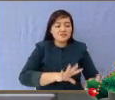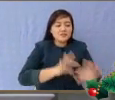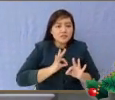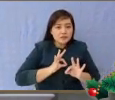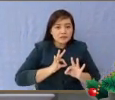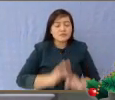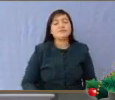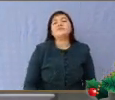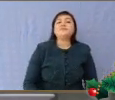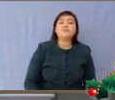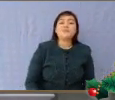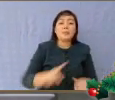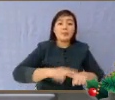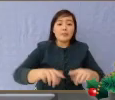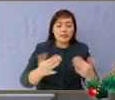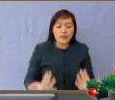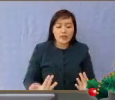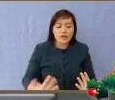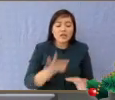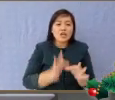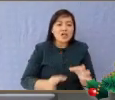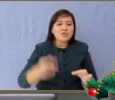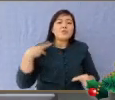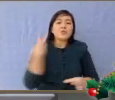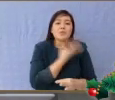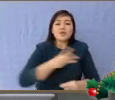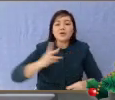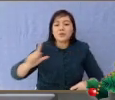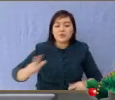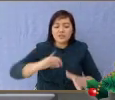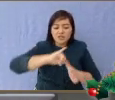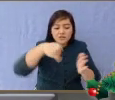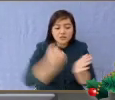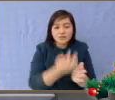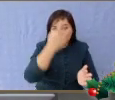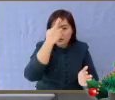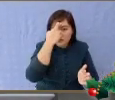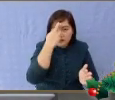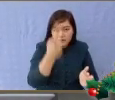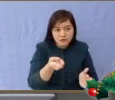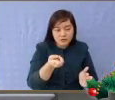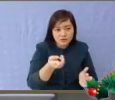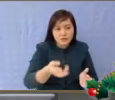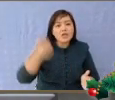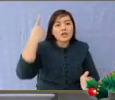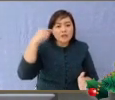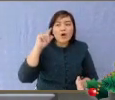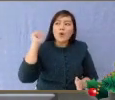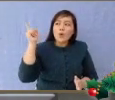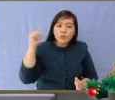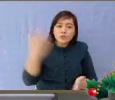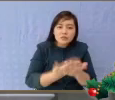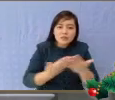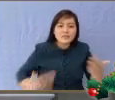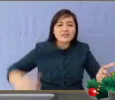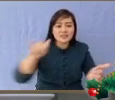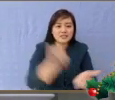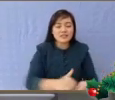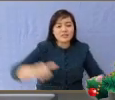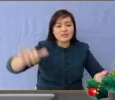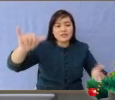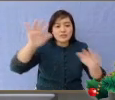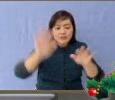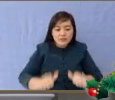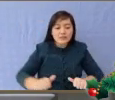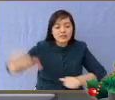just realize that the only thing that can conquer the fear is by faith, then